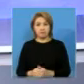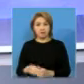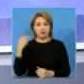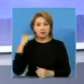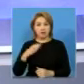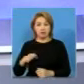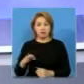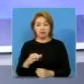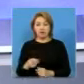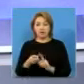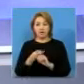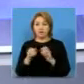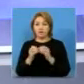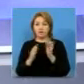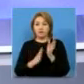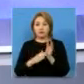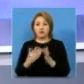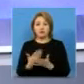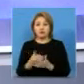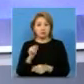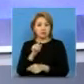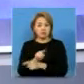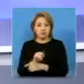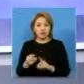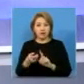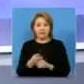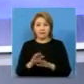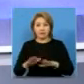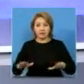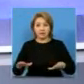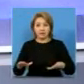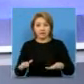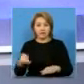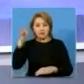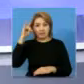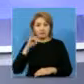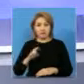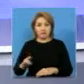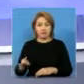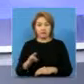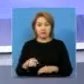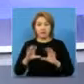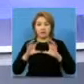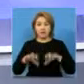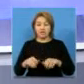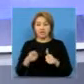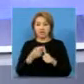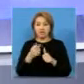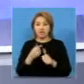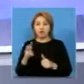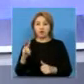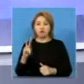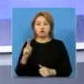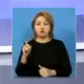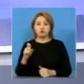Ақтөбе облысында COVID-19-ға қатысты шектеу шараларына байланысты балаларға Қазақстан Республикасының президенті атынан 100 000